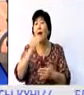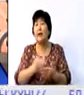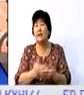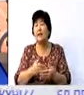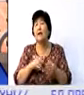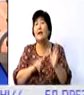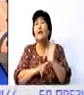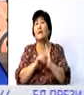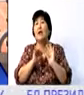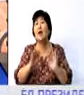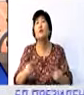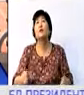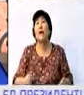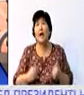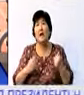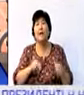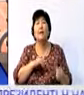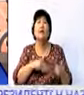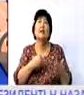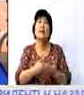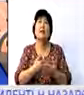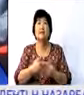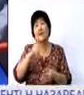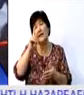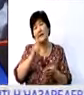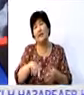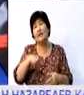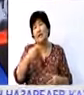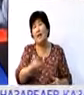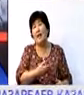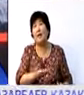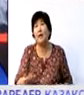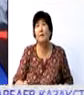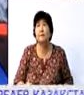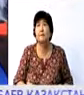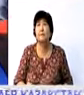іске асыруда аянбай еңбек ететіндігімізге сендіргім келеді.